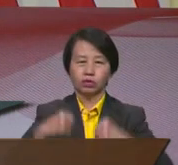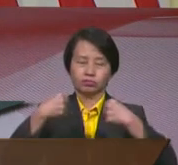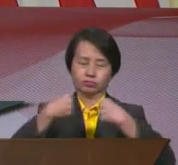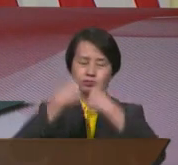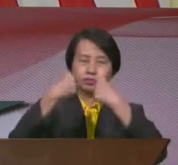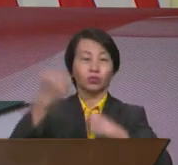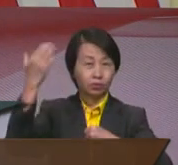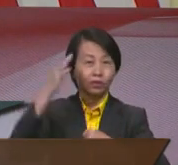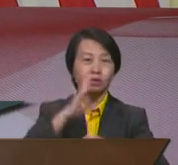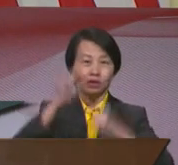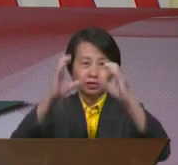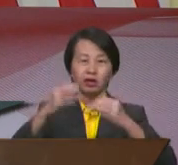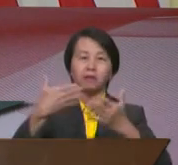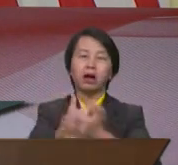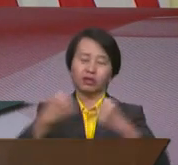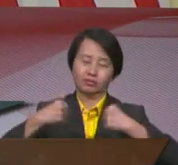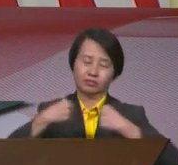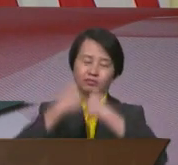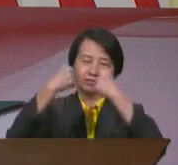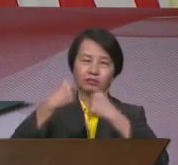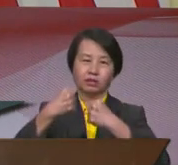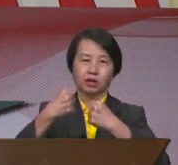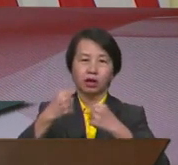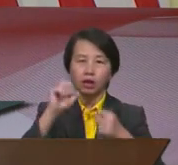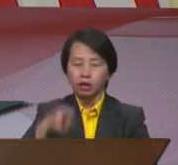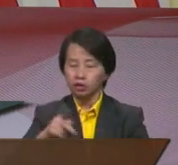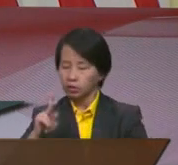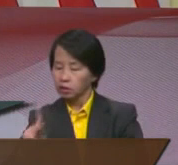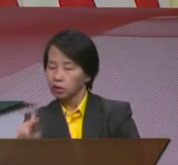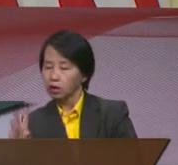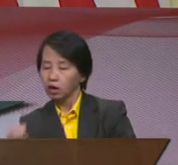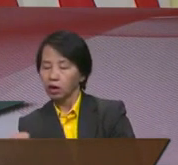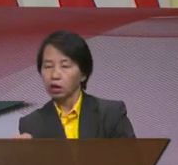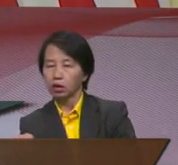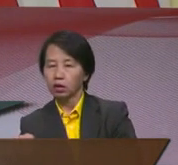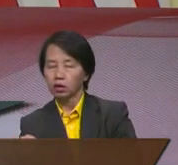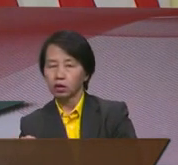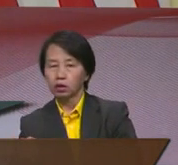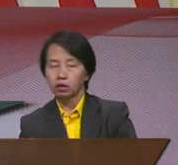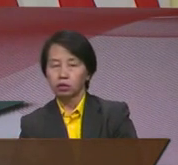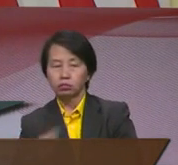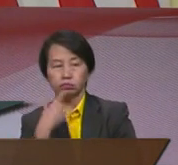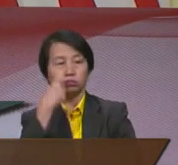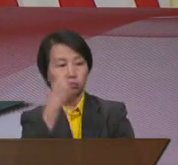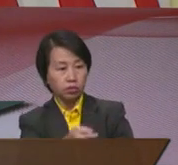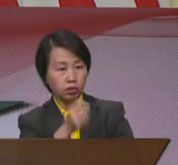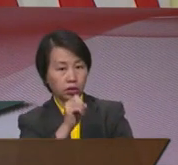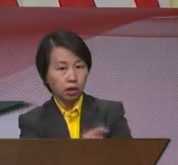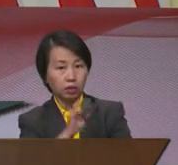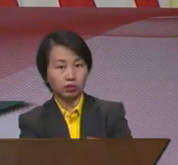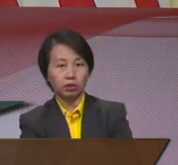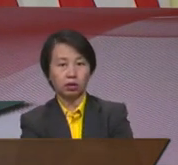salam, cara baru.Tapi Kementerian Kesihatan telah pun mengeluarkan nasihat